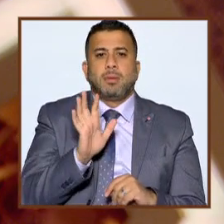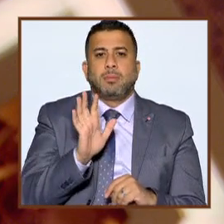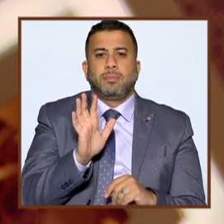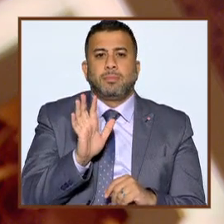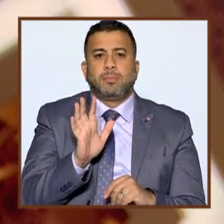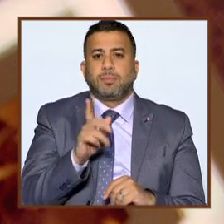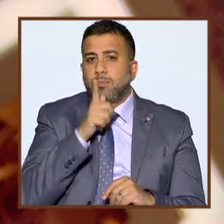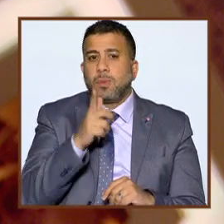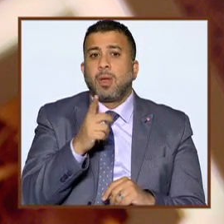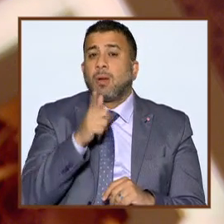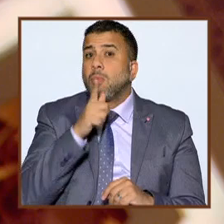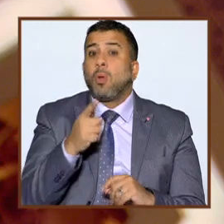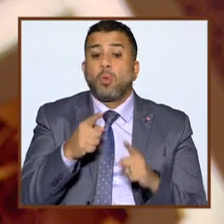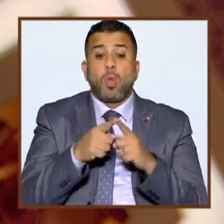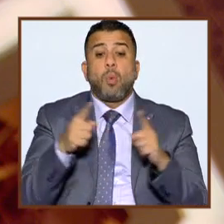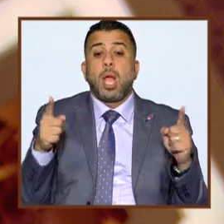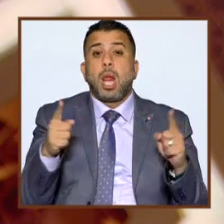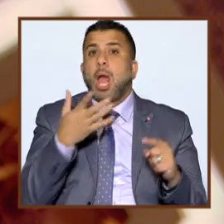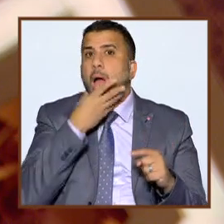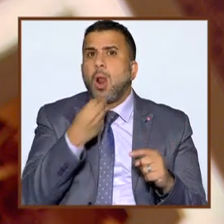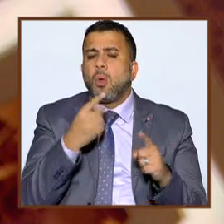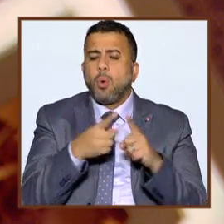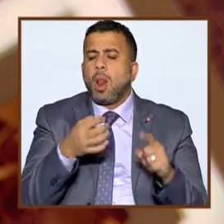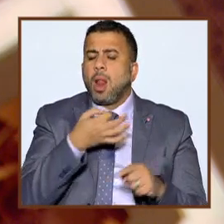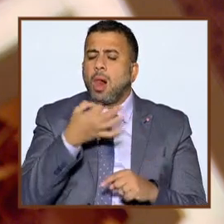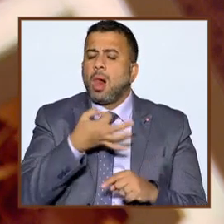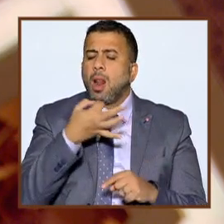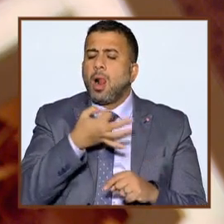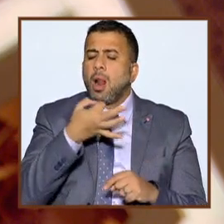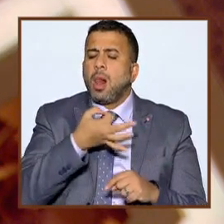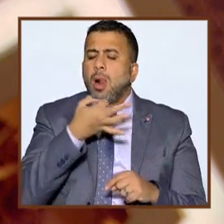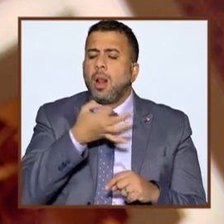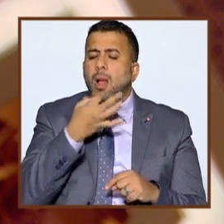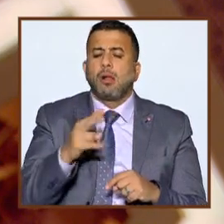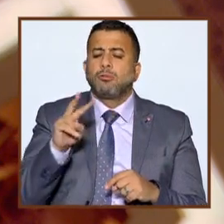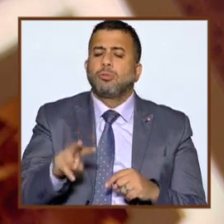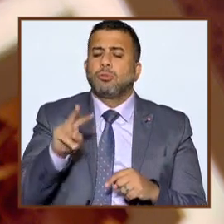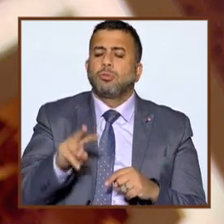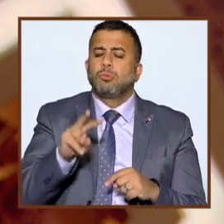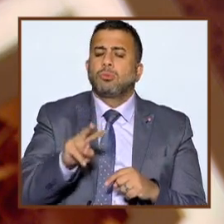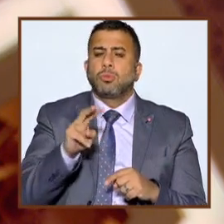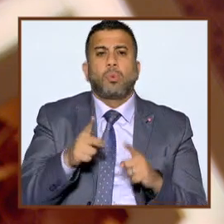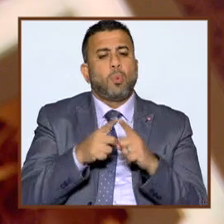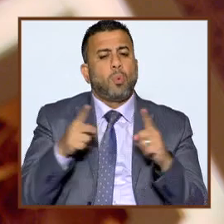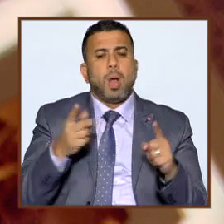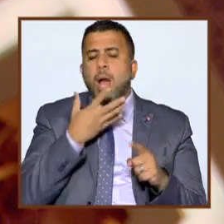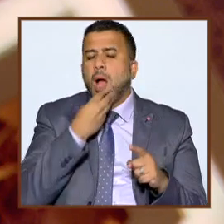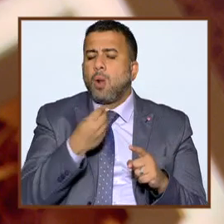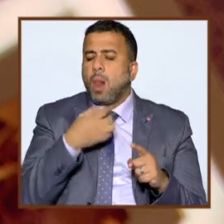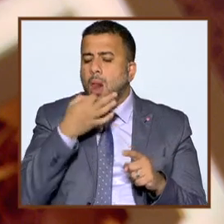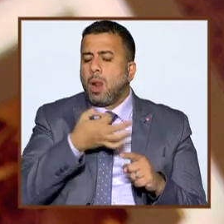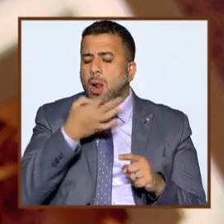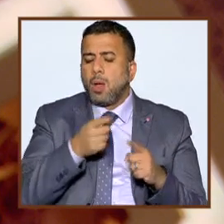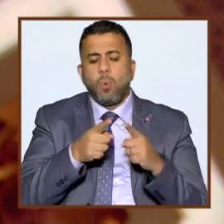تصفها بالحسن والطول، الحسن والطول. قال فلا تسل عن حسنهن وطولهن، بمعنى